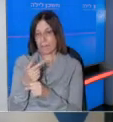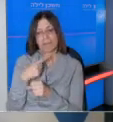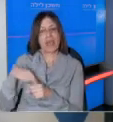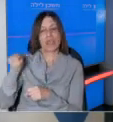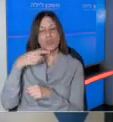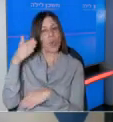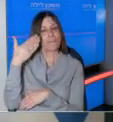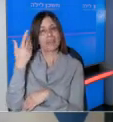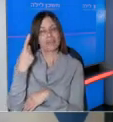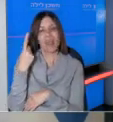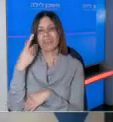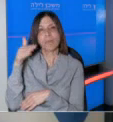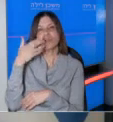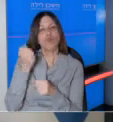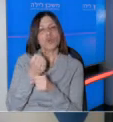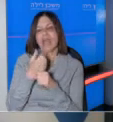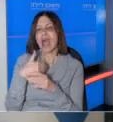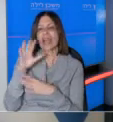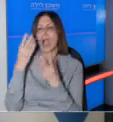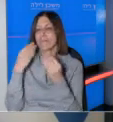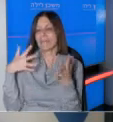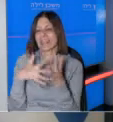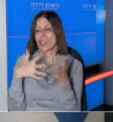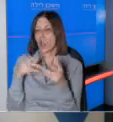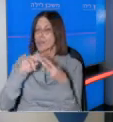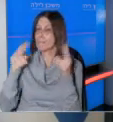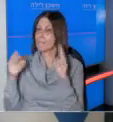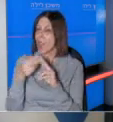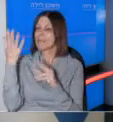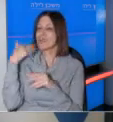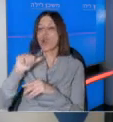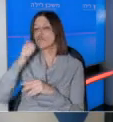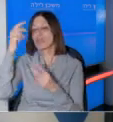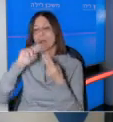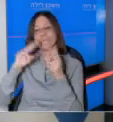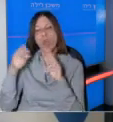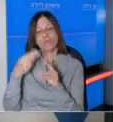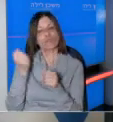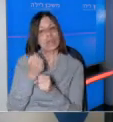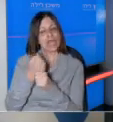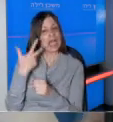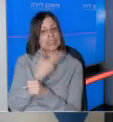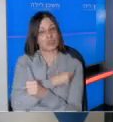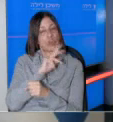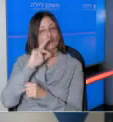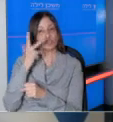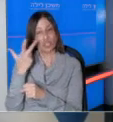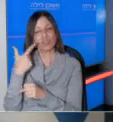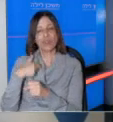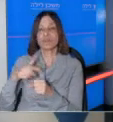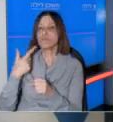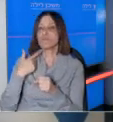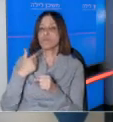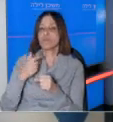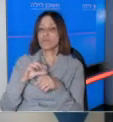המדינה, אחת המדינות שעושה הכי הרבה בדיקות בעולם, היינו המדינה הראשונה בעולם שעשתה בוסטרים, ואנחנו ממש במובילים